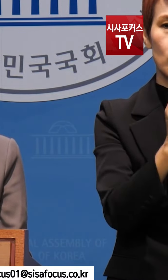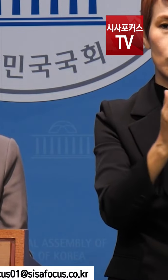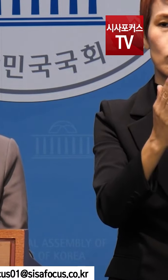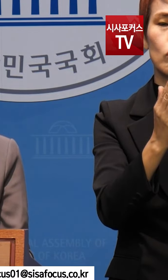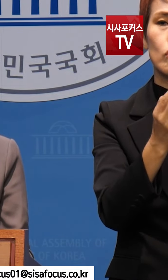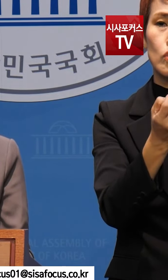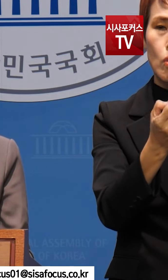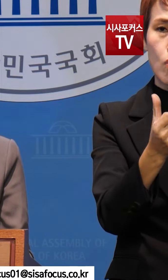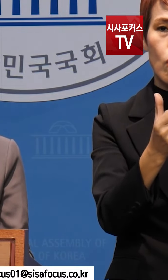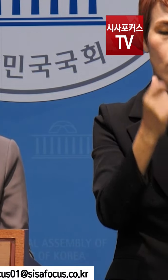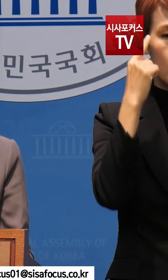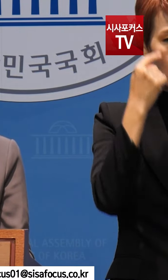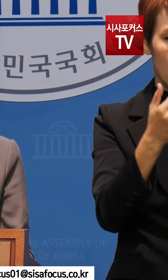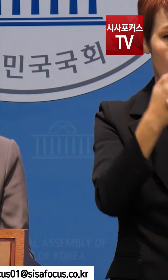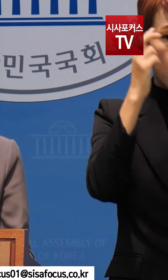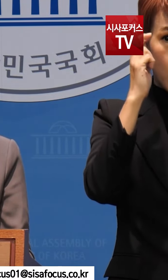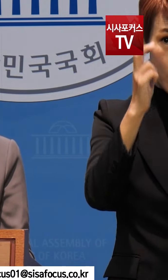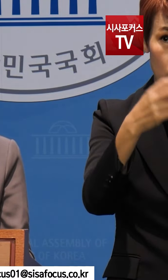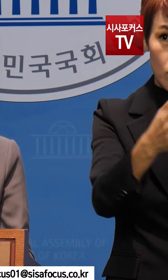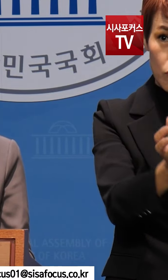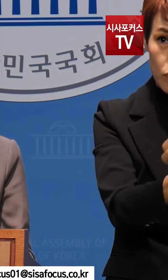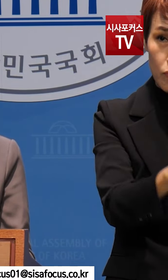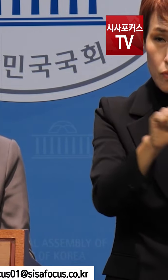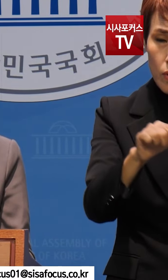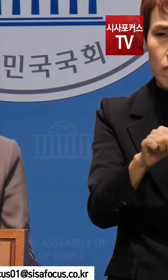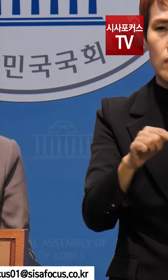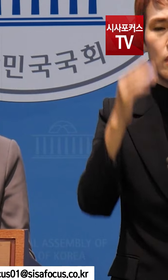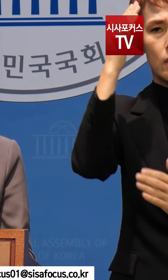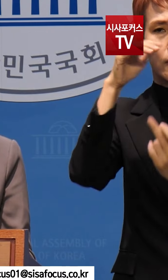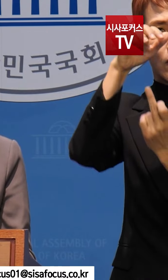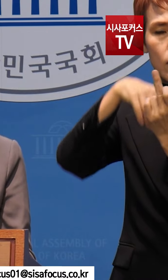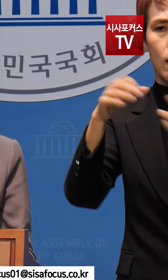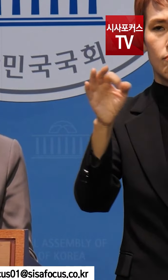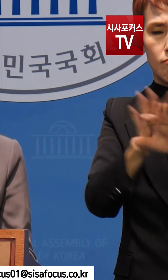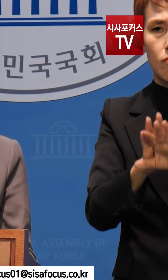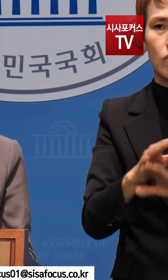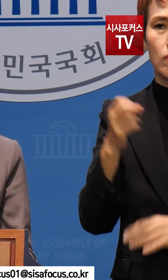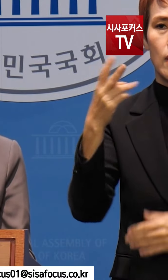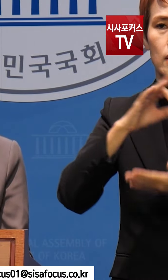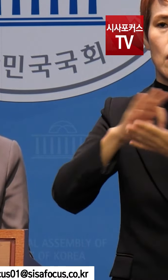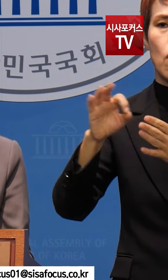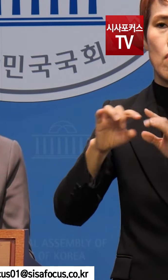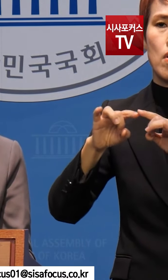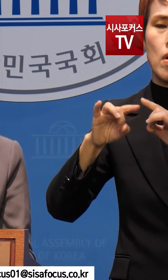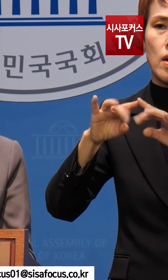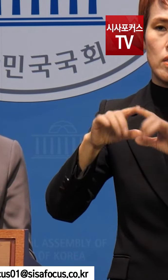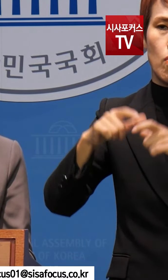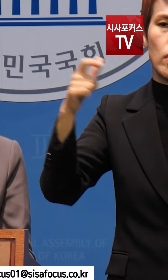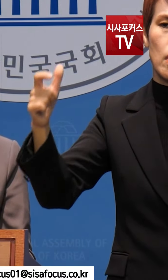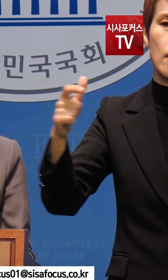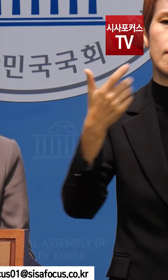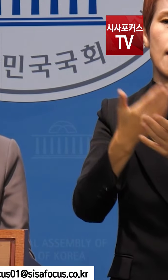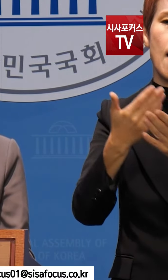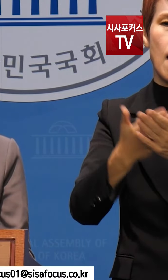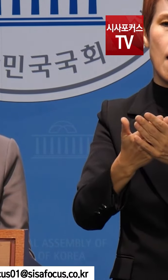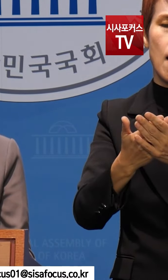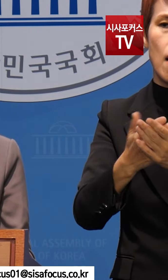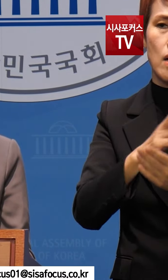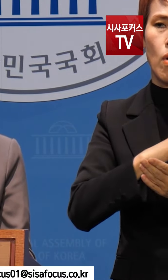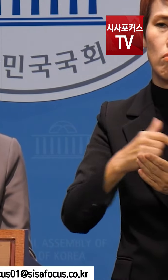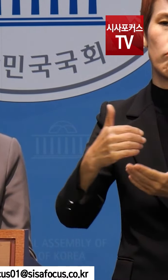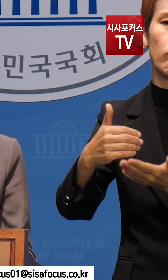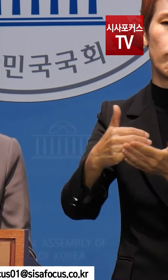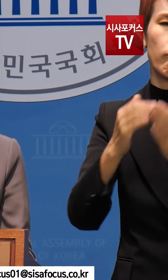중소벤처기업부를 상대로 이러한 탈석탄 재생에너지 확대를 주문하는 여러 의원님들의 노력이